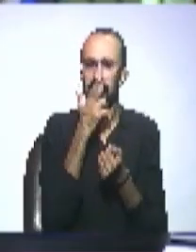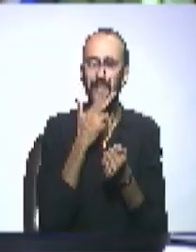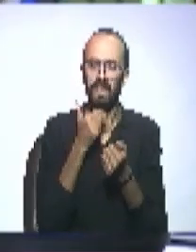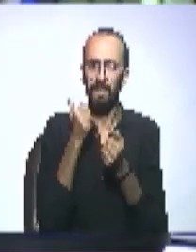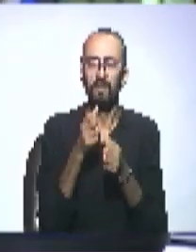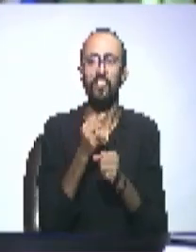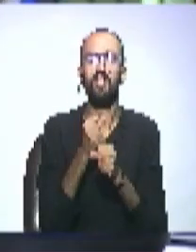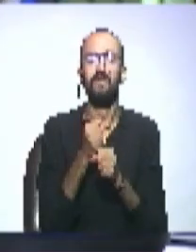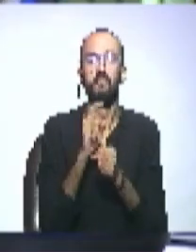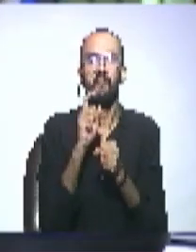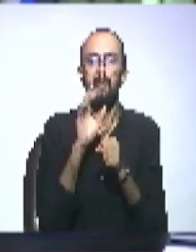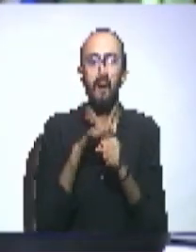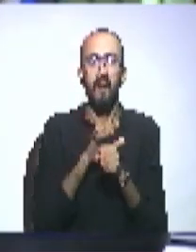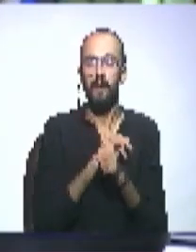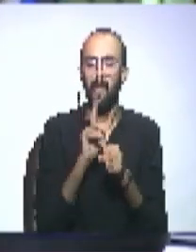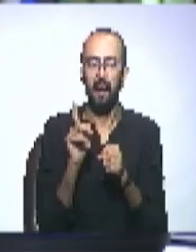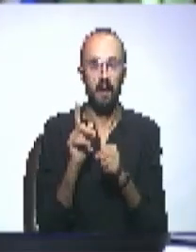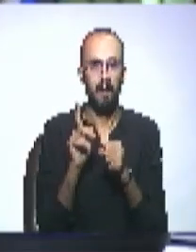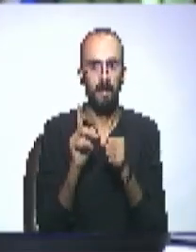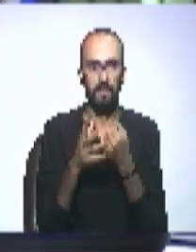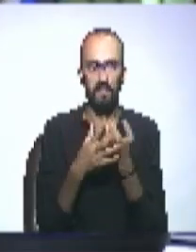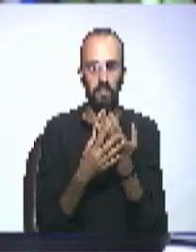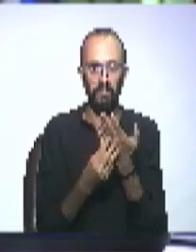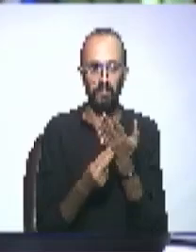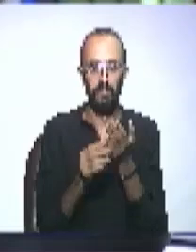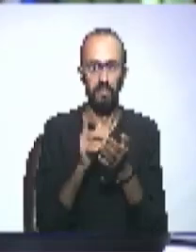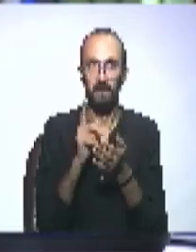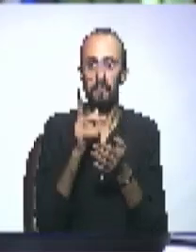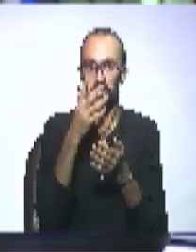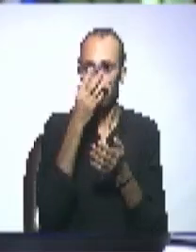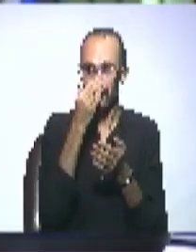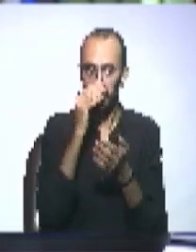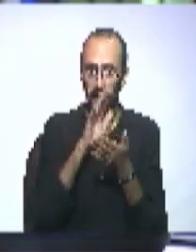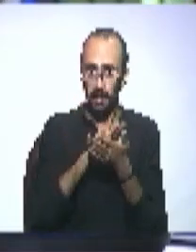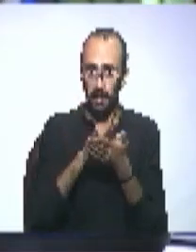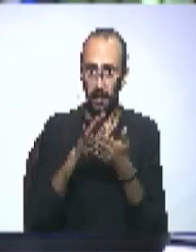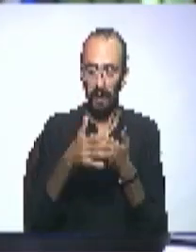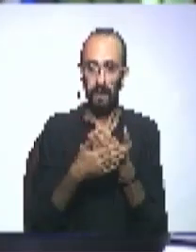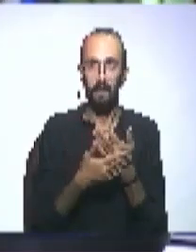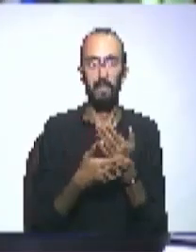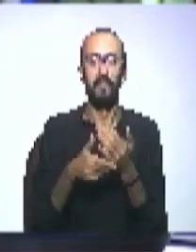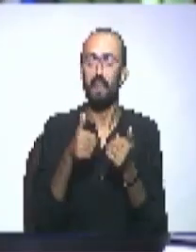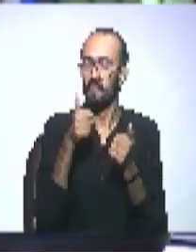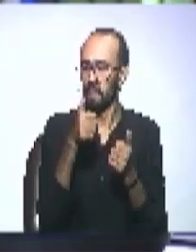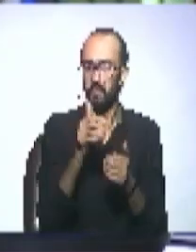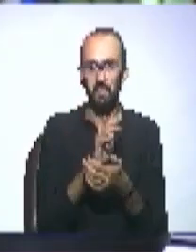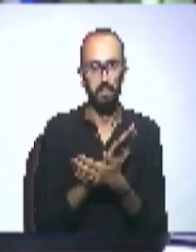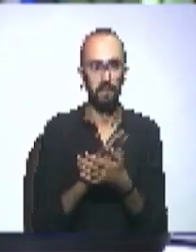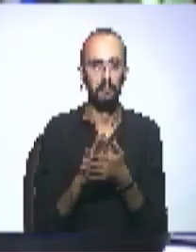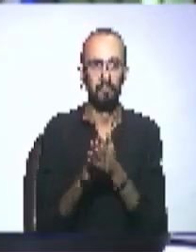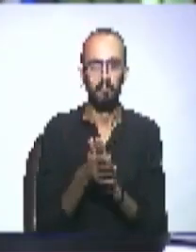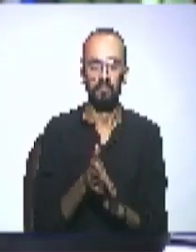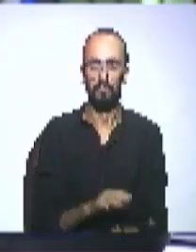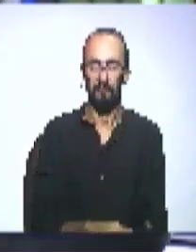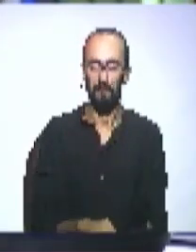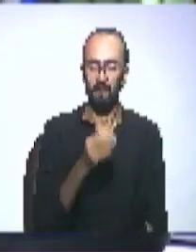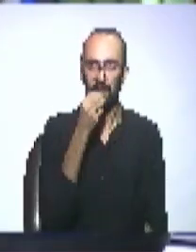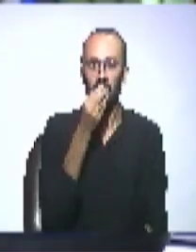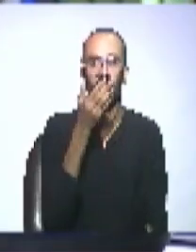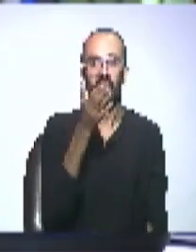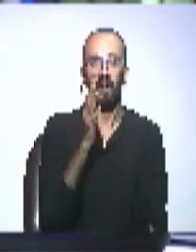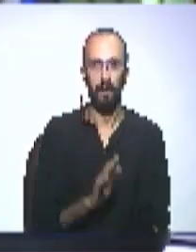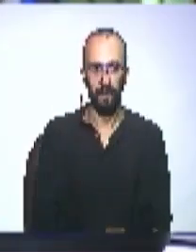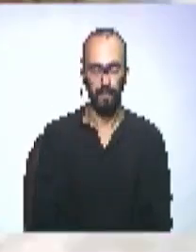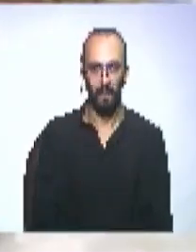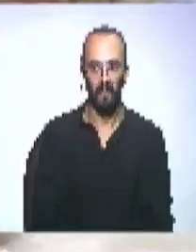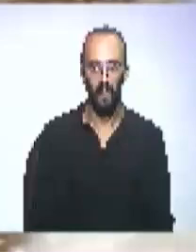كويس وصفتيها، ولو قدرتي تنشفيها بمناديل بورق المطبخ. بالظبط كده، وبالهنا والشفا وتحت